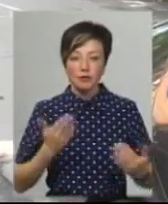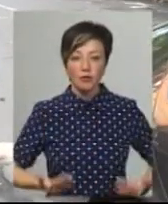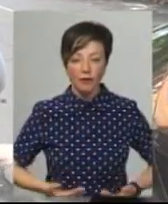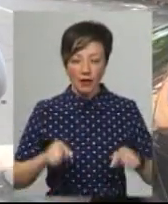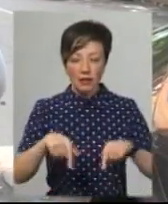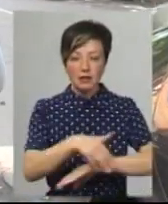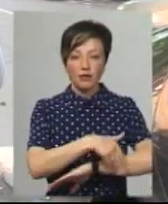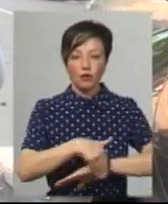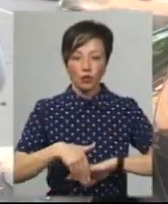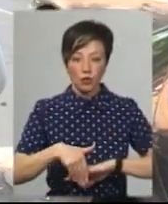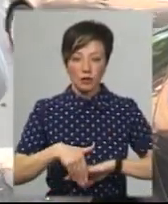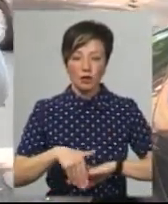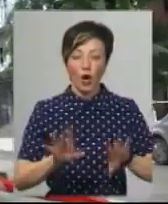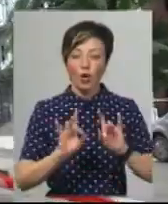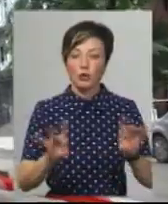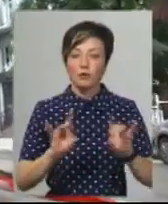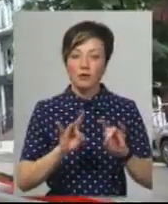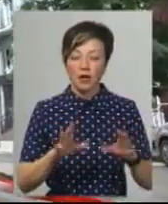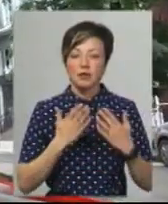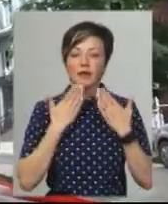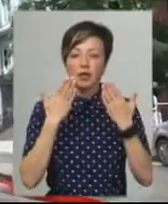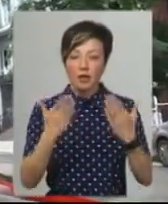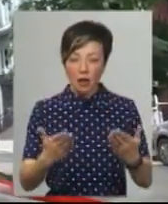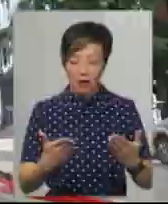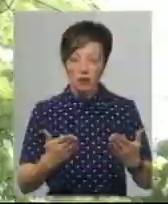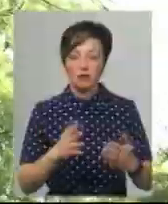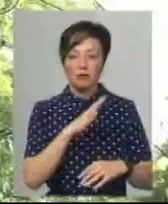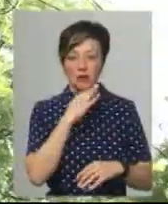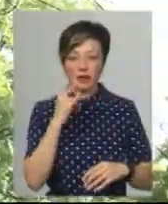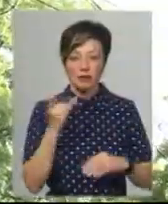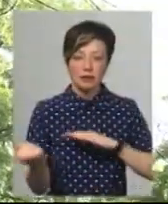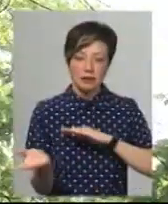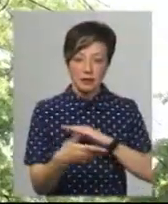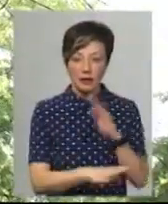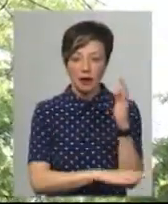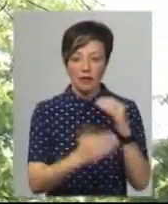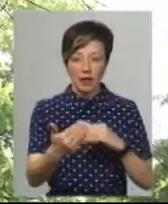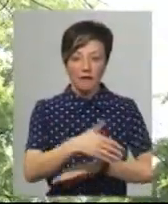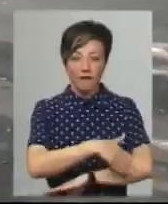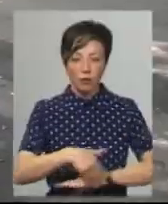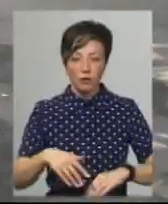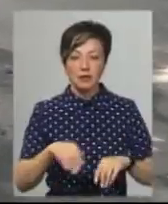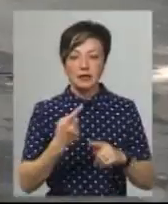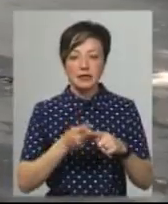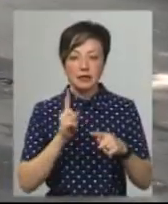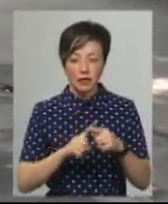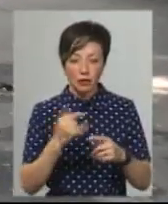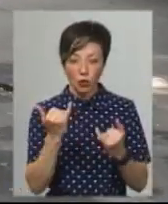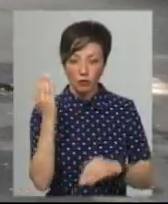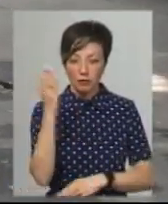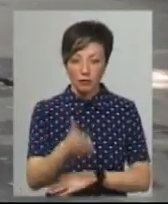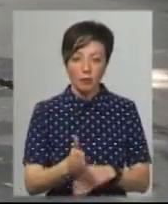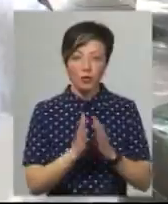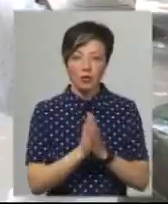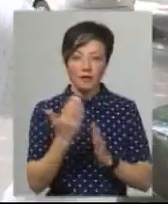Проскурівського підпілля Ольга Мельник. Жінка розповідає, зверталась в необхідні служби, аби зрізали дерева на її вулиці. Та каже, за те дерево, що впало сьогодні,